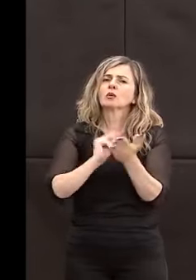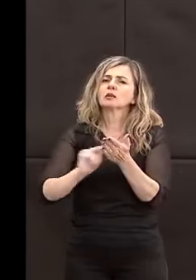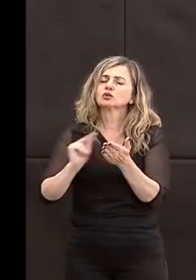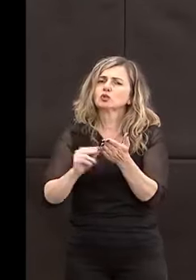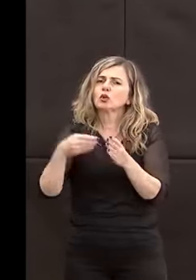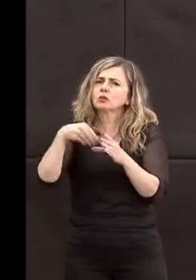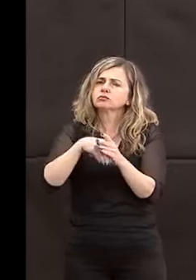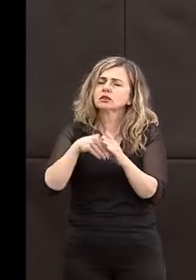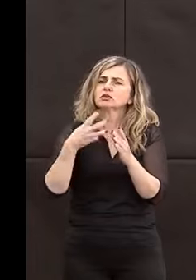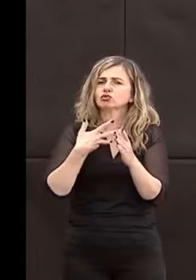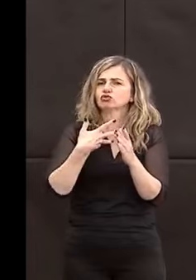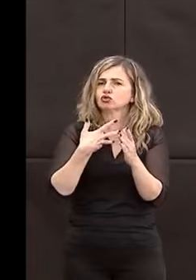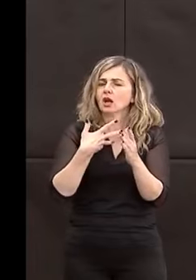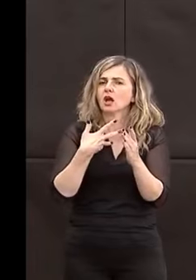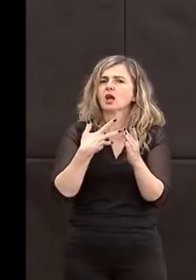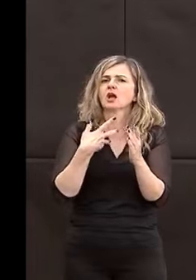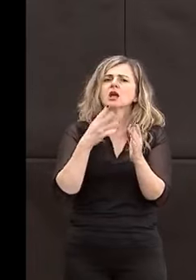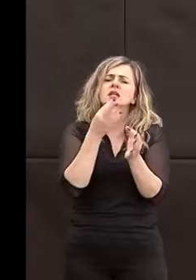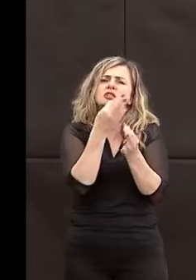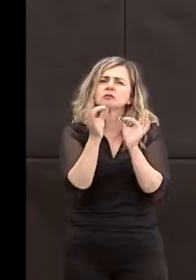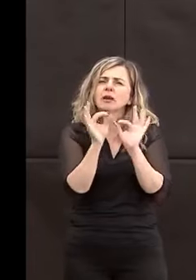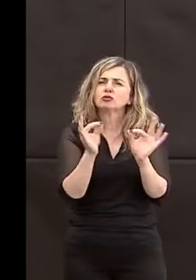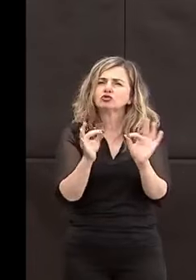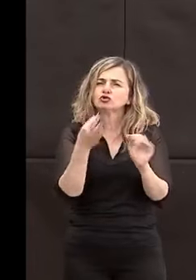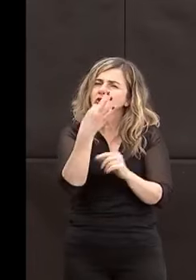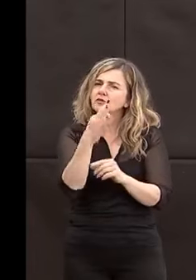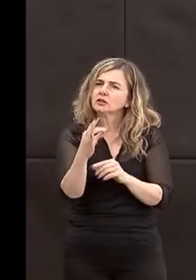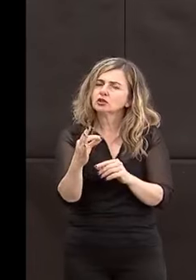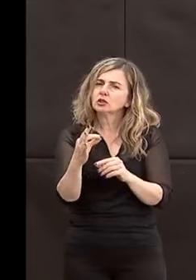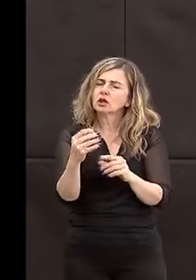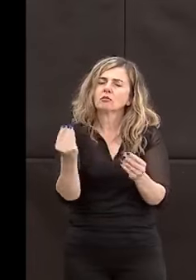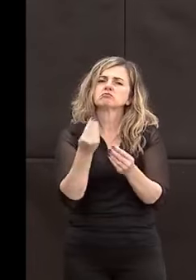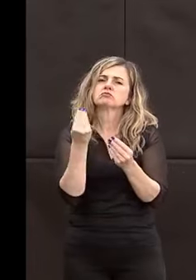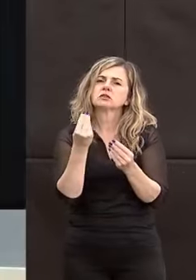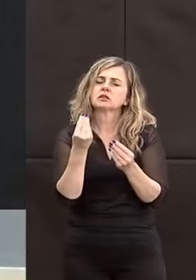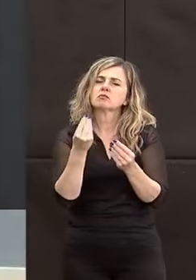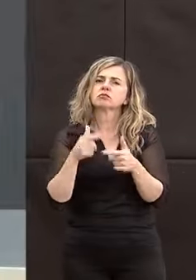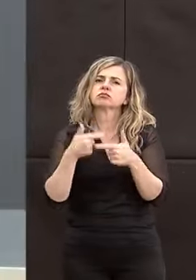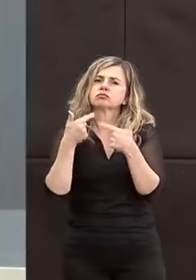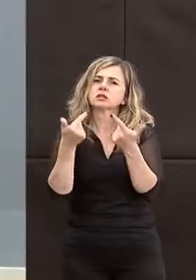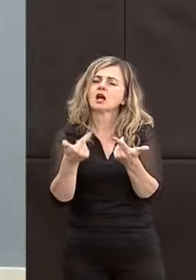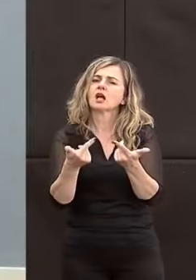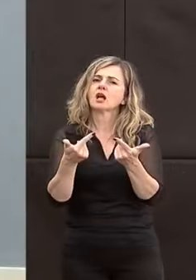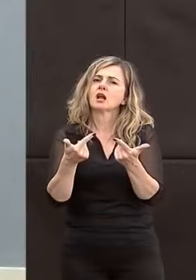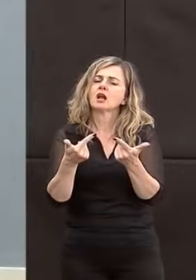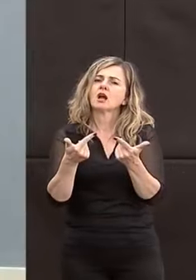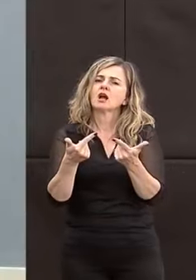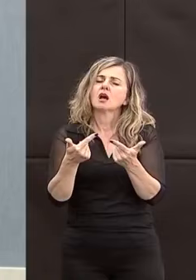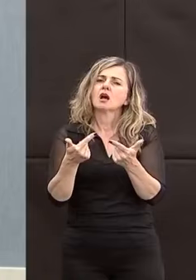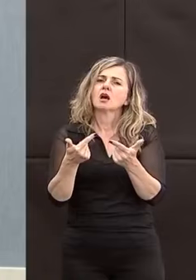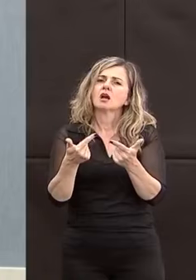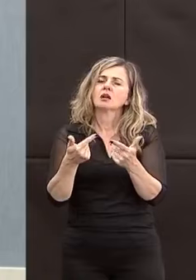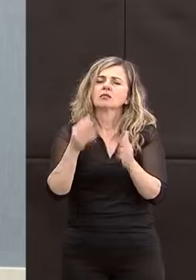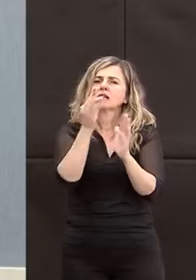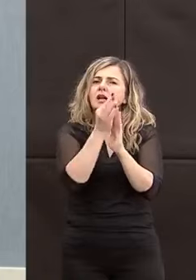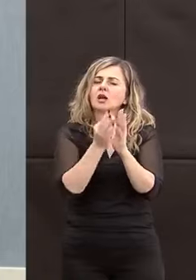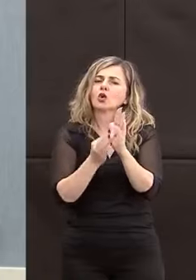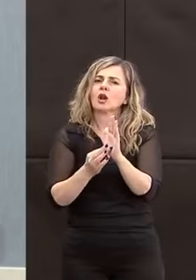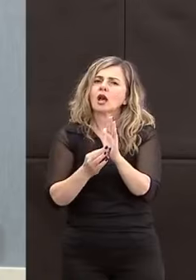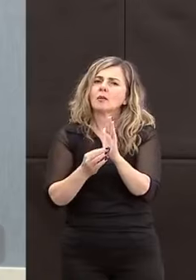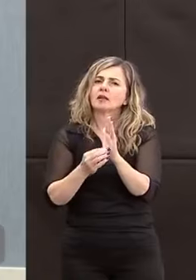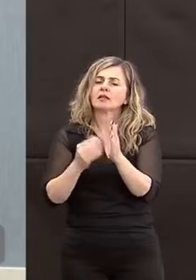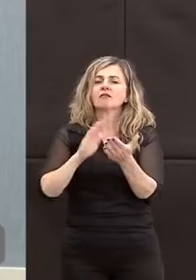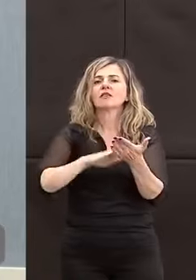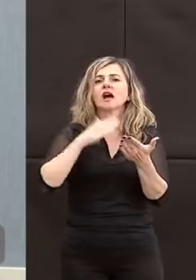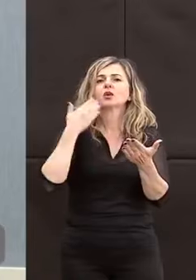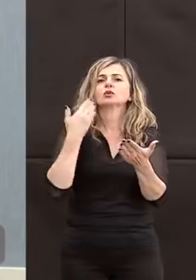include alcune alcune specifiche nel quale si va per esempio ad erogare quella che l'applicazione dei regolamenti per la